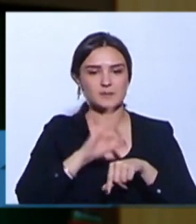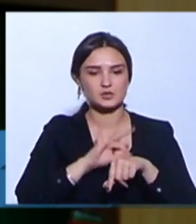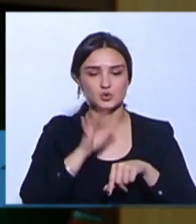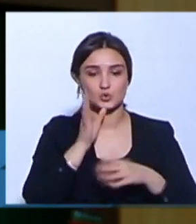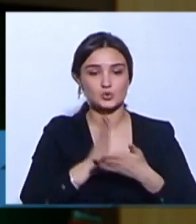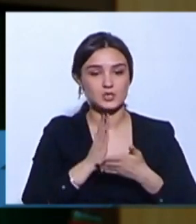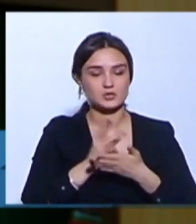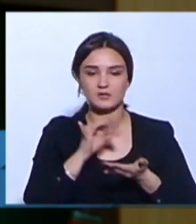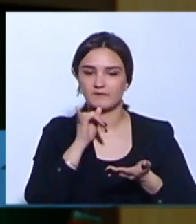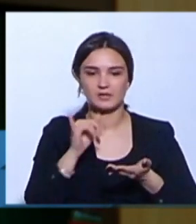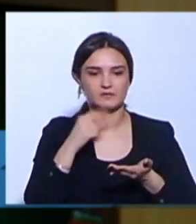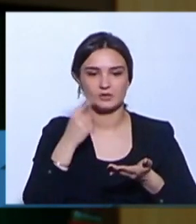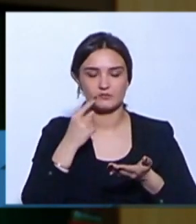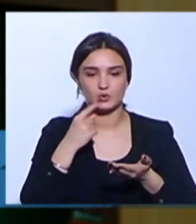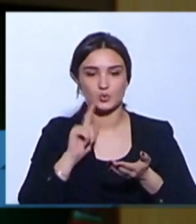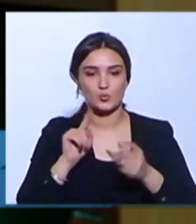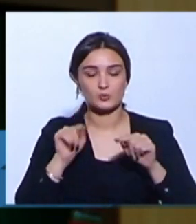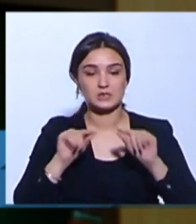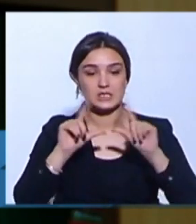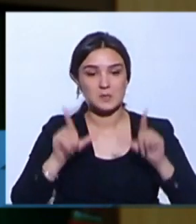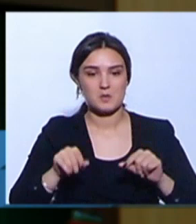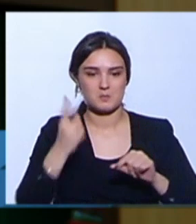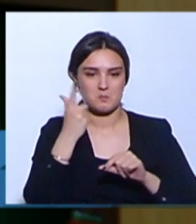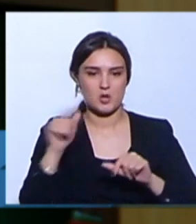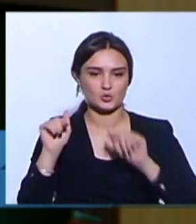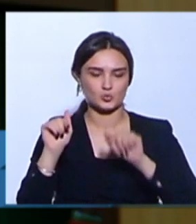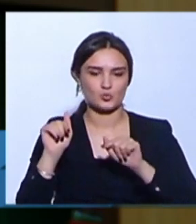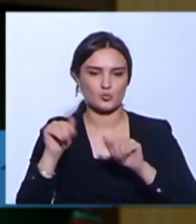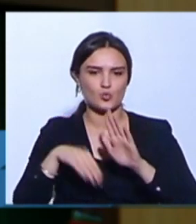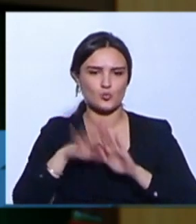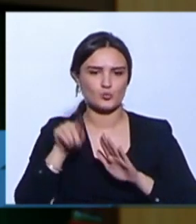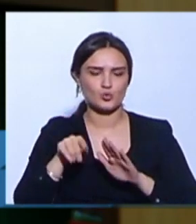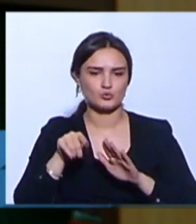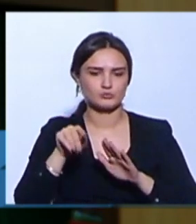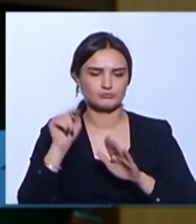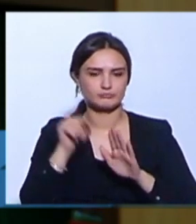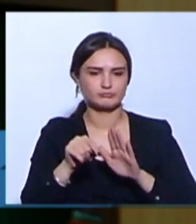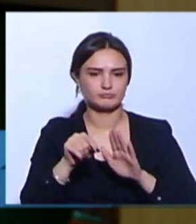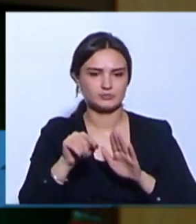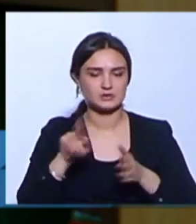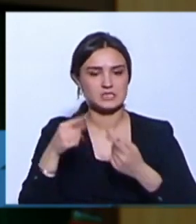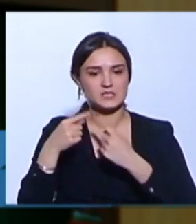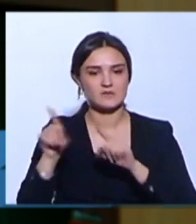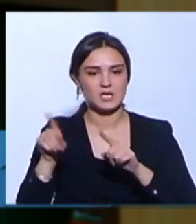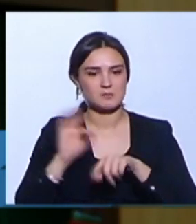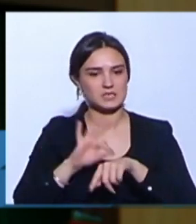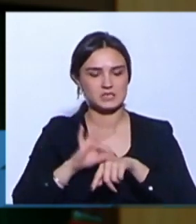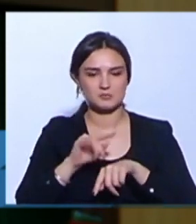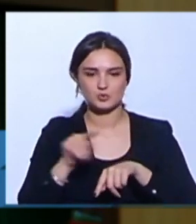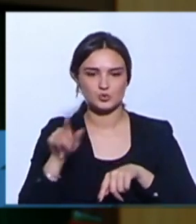არის და ვერ ვიტყვით, რომ ამ შემთხვევაში თირკმლის უკმარისობა ბევრად უფრო ხშირად იყო, ვიდრე სხვა ინფექციების